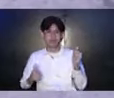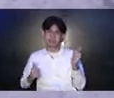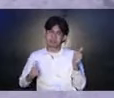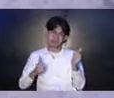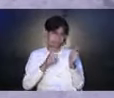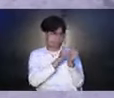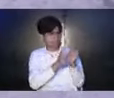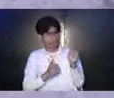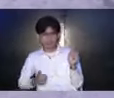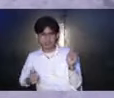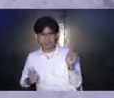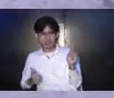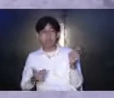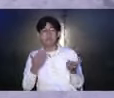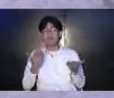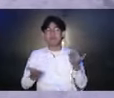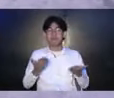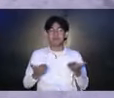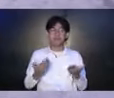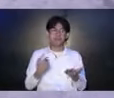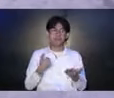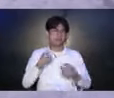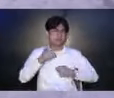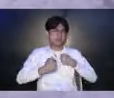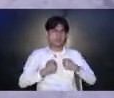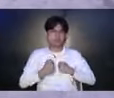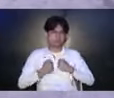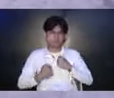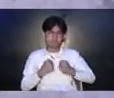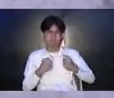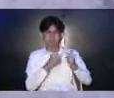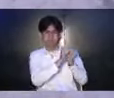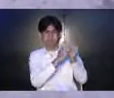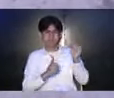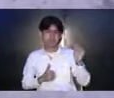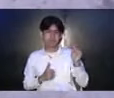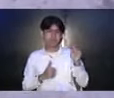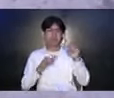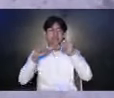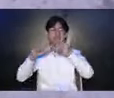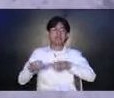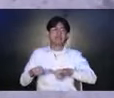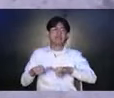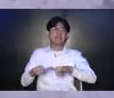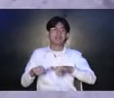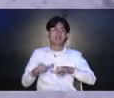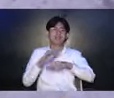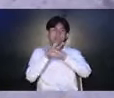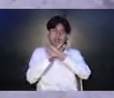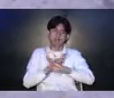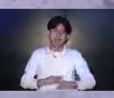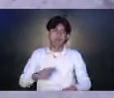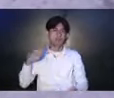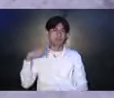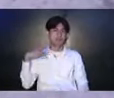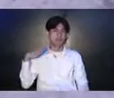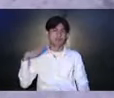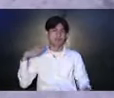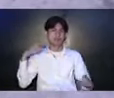takbo ng takbo, be still. But magpaabol ka na.